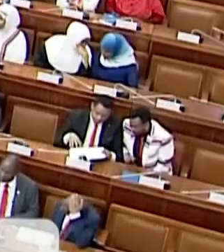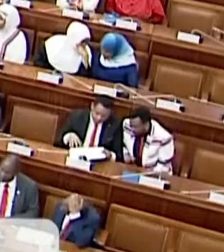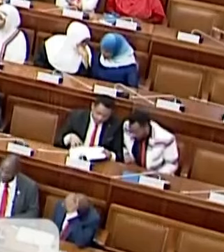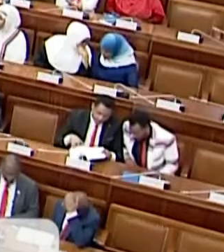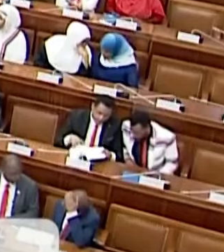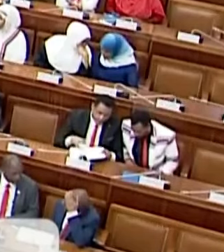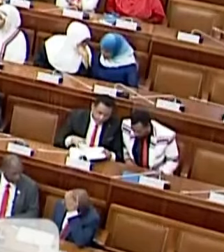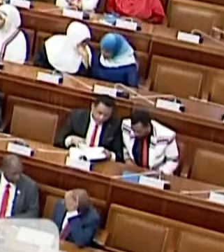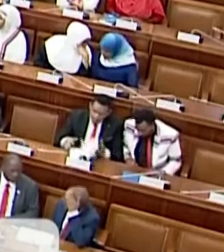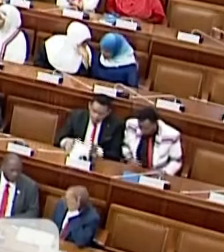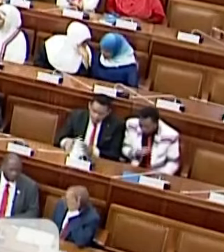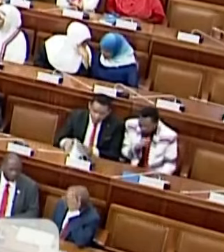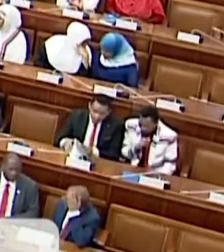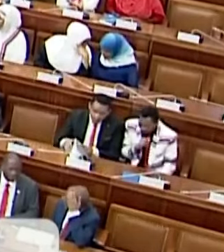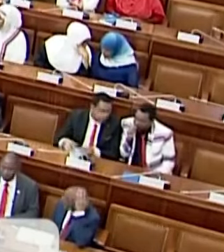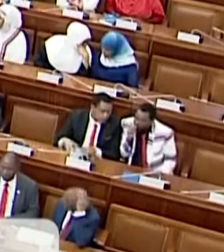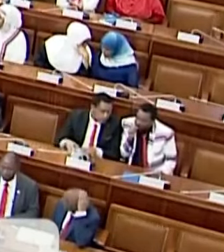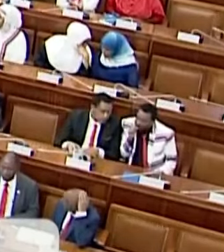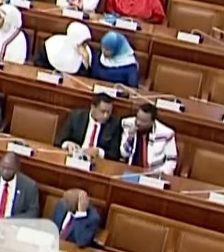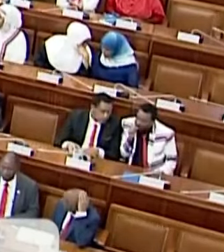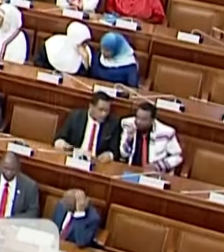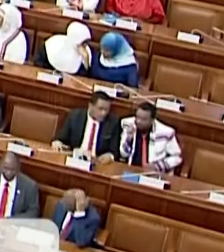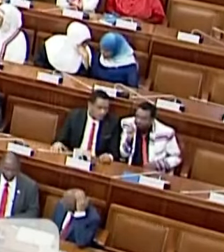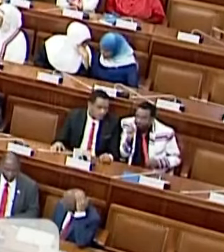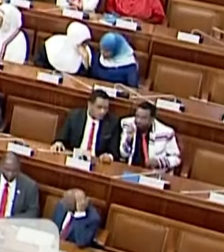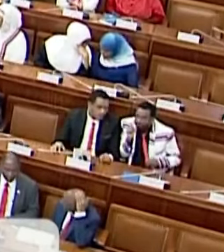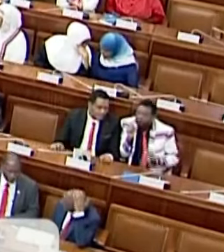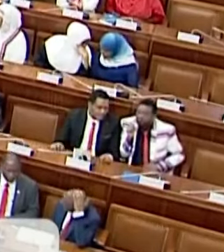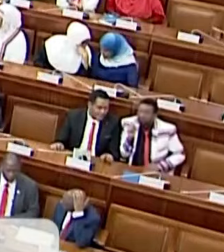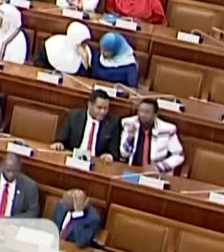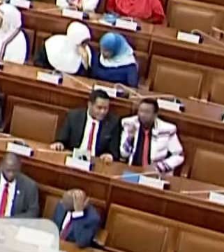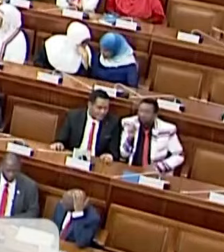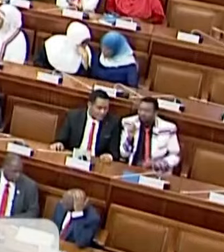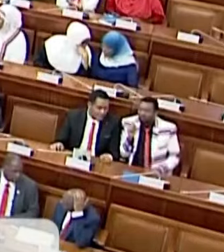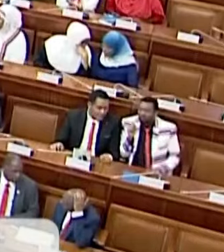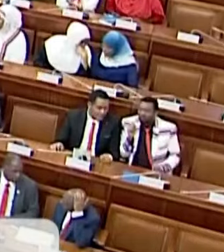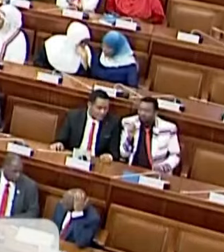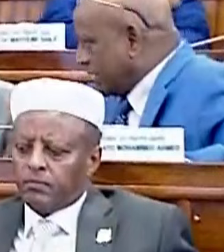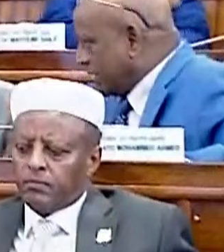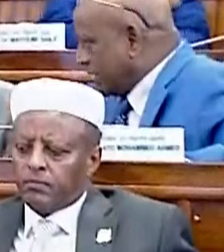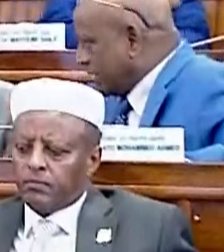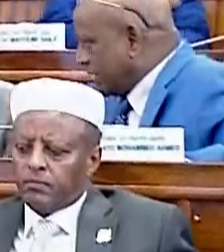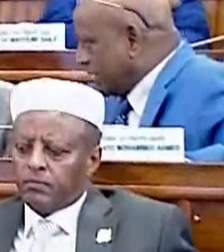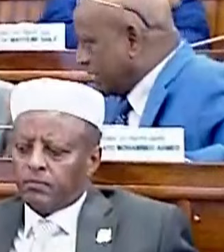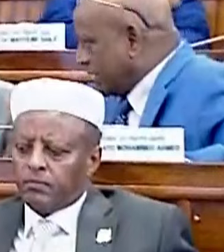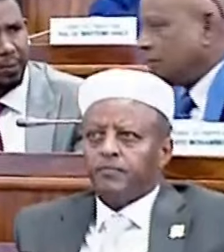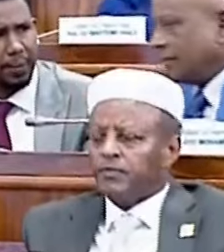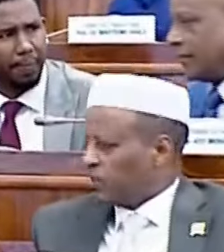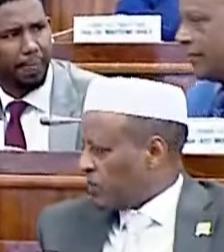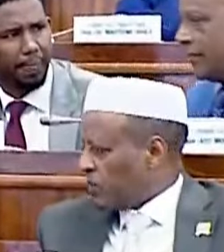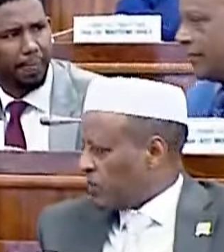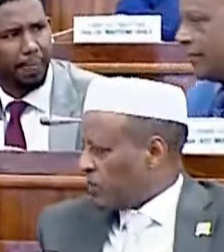ምክንያት ሆኗልም ተብሏል። እናም በሀብት ዝርፊያ ላይ የተሰማሩ አካላትን በህግ ተጠያቂ ለማድረግ